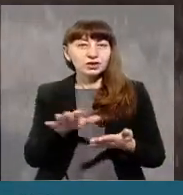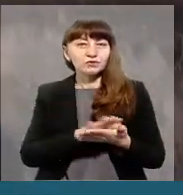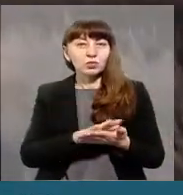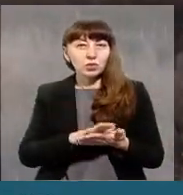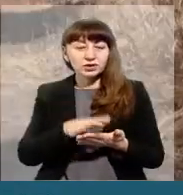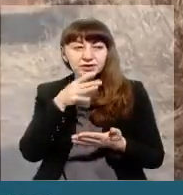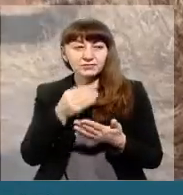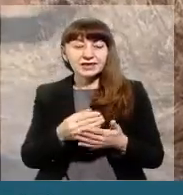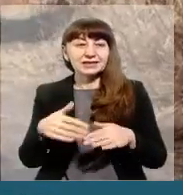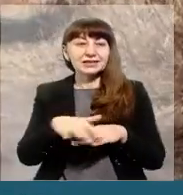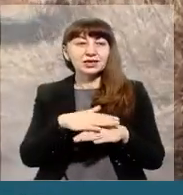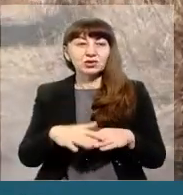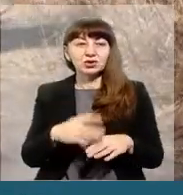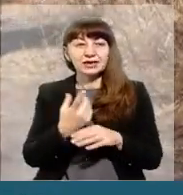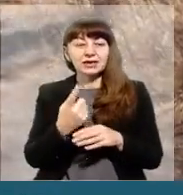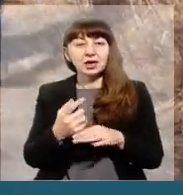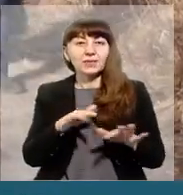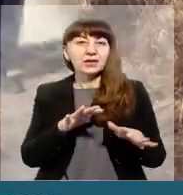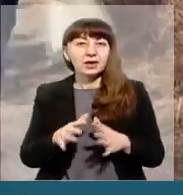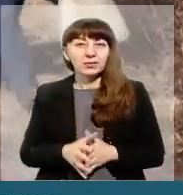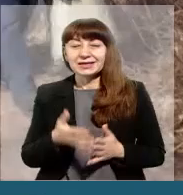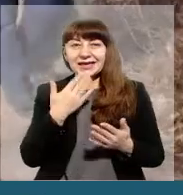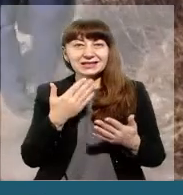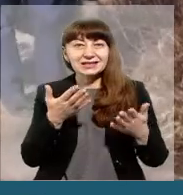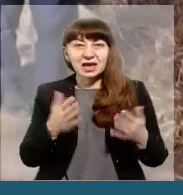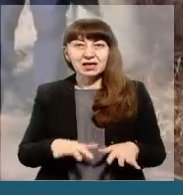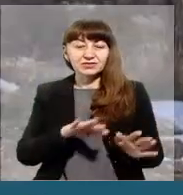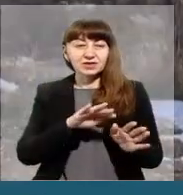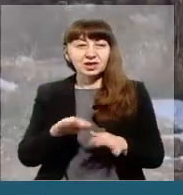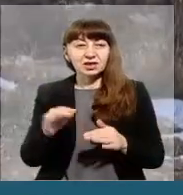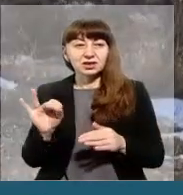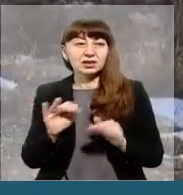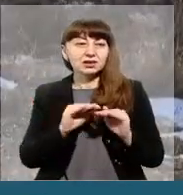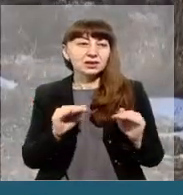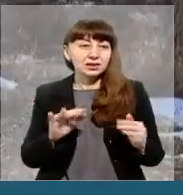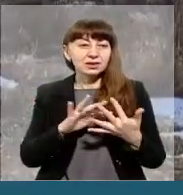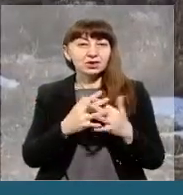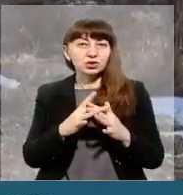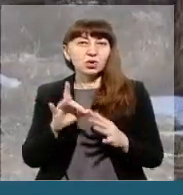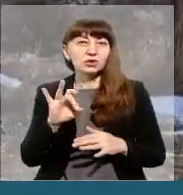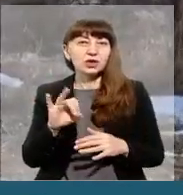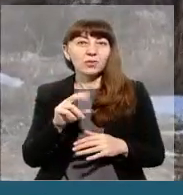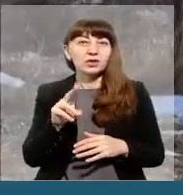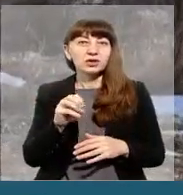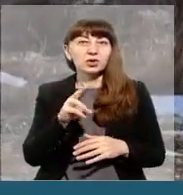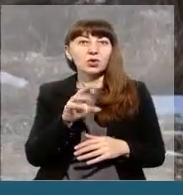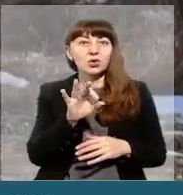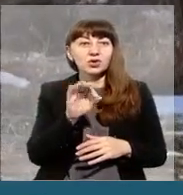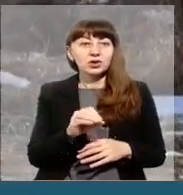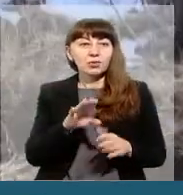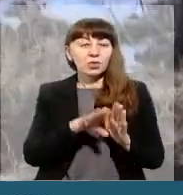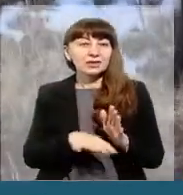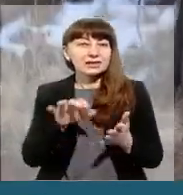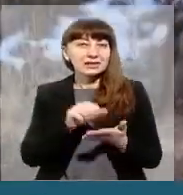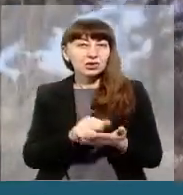Ілкімді іс-шарадан Октябрь ауылының оқушылары да қалыс қалмады. Сабақтан кейін қолғаппен қоқыс салатын қаптарын алып орманға аттанды. Мұнда